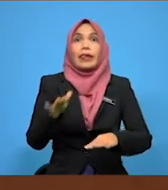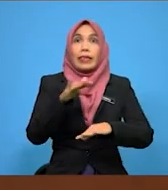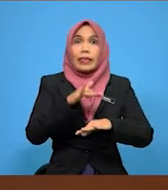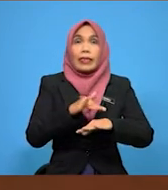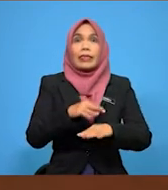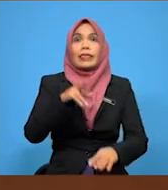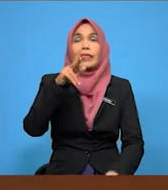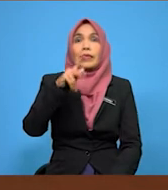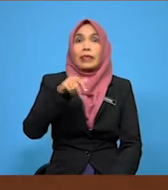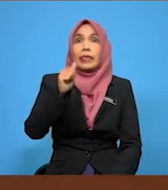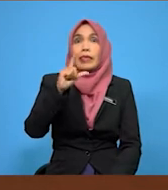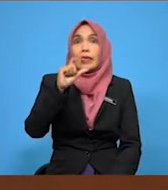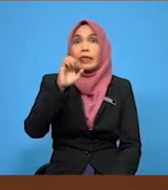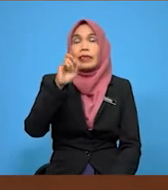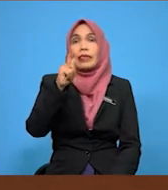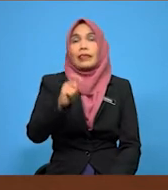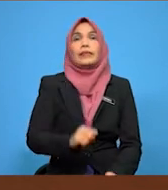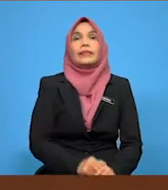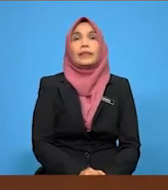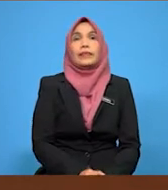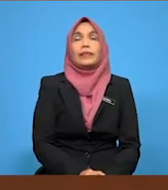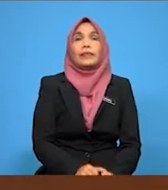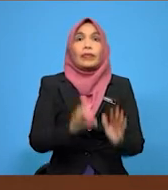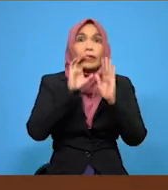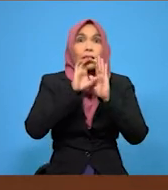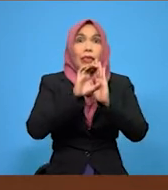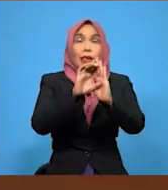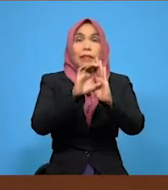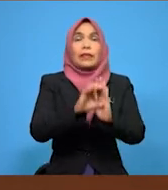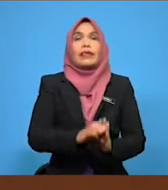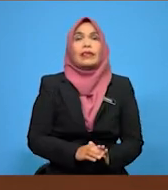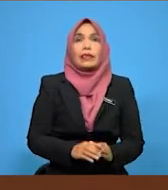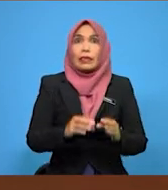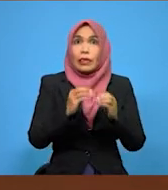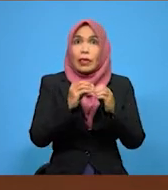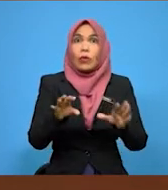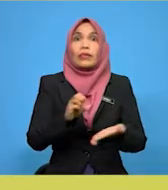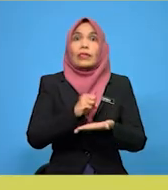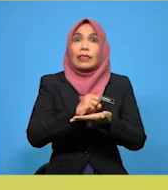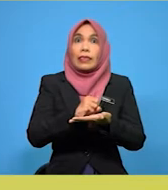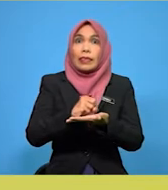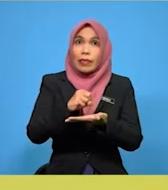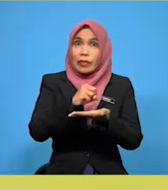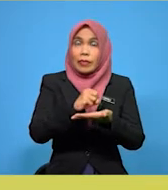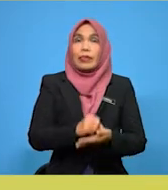Gambar berikut merupakan gambar telur sajian yang telah disusun mengikut grade.